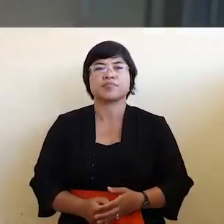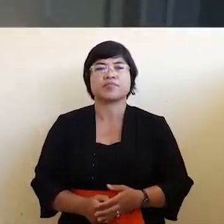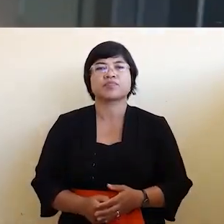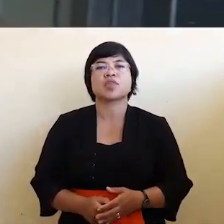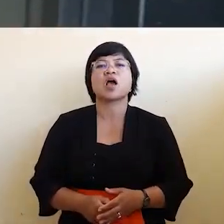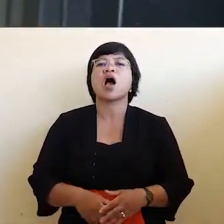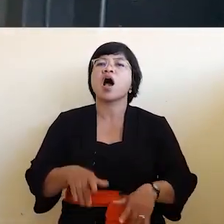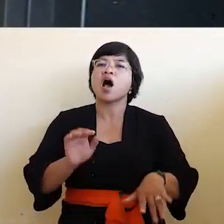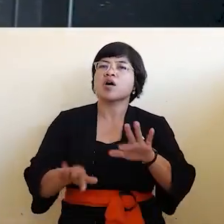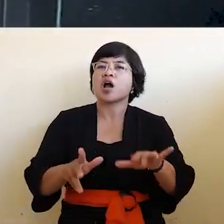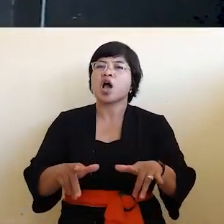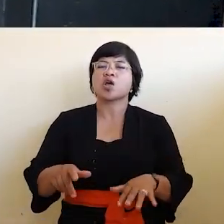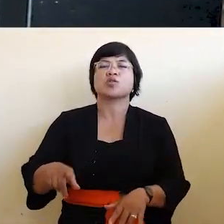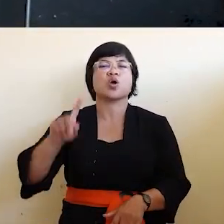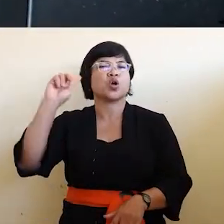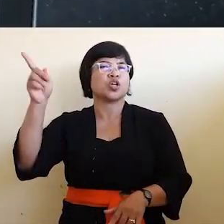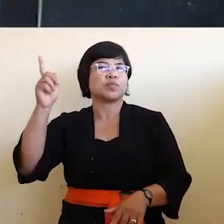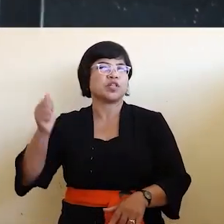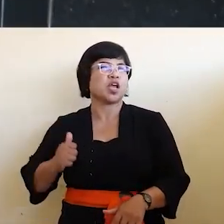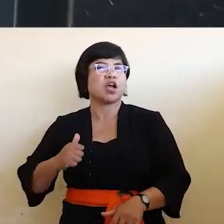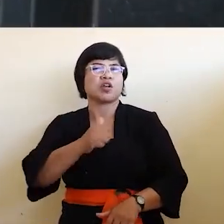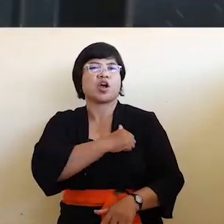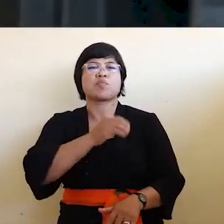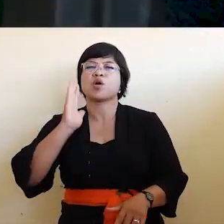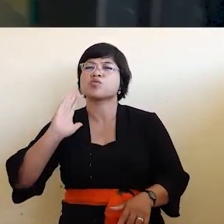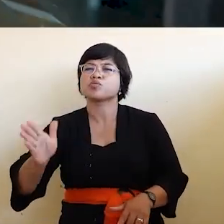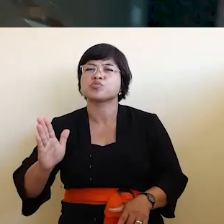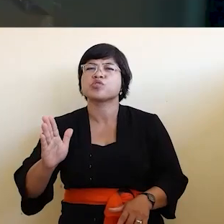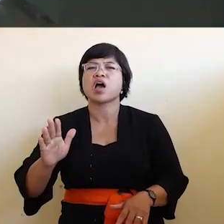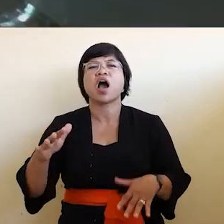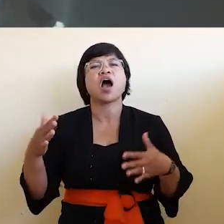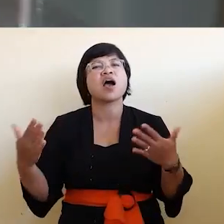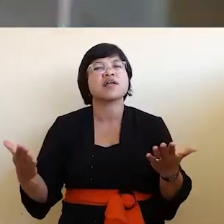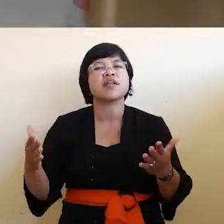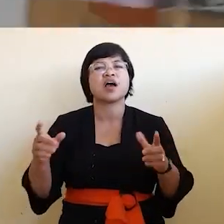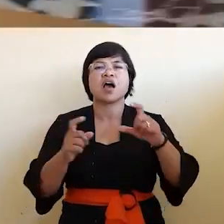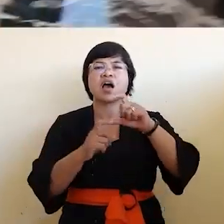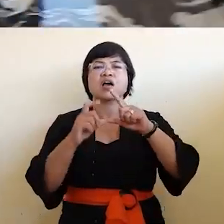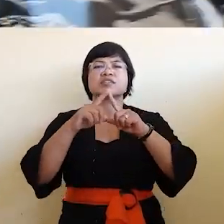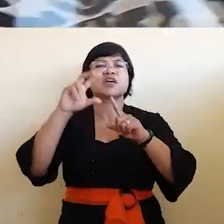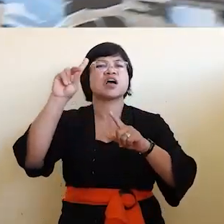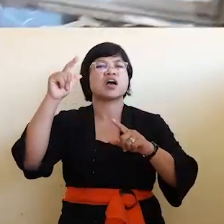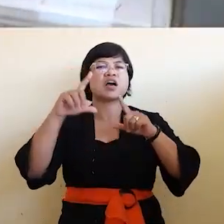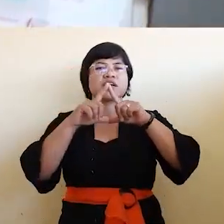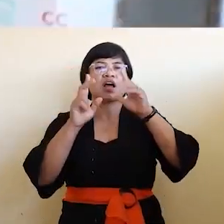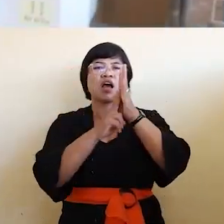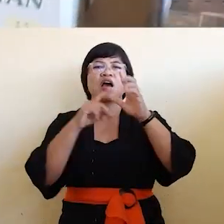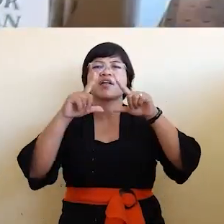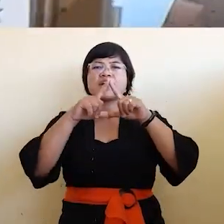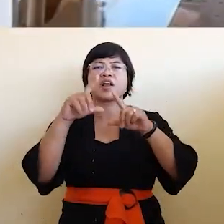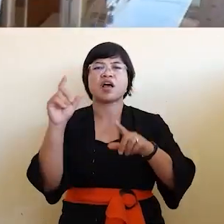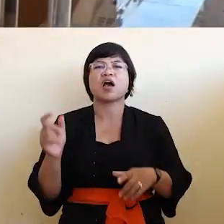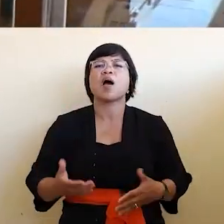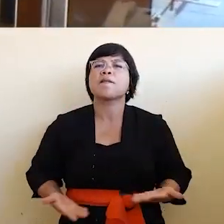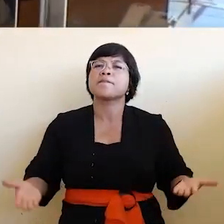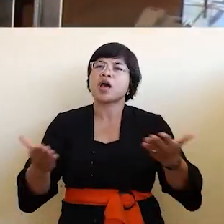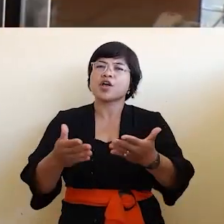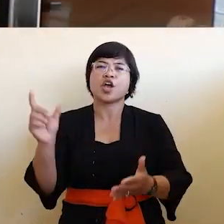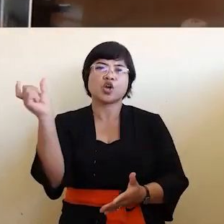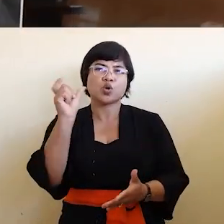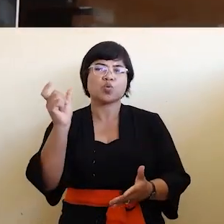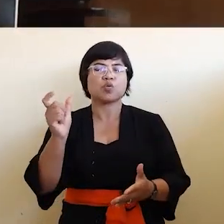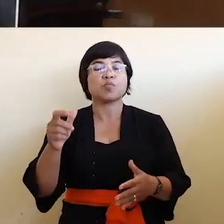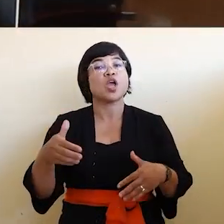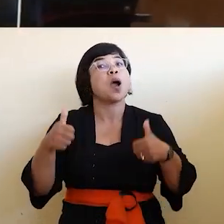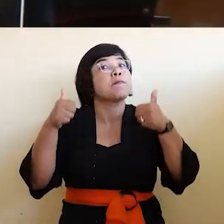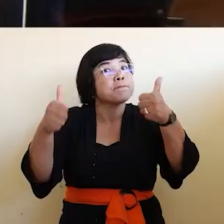Kantor Kementerian Agama Kabupaten Bangli telah melengkapi sarana dan prasarana pelayanan publik yang ramah terhadap